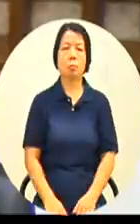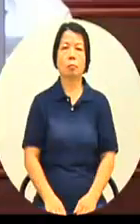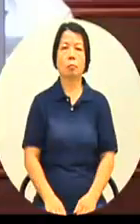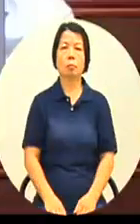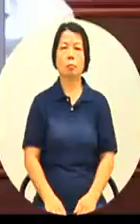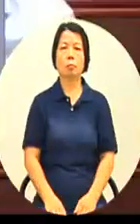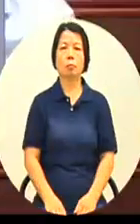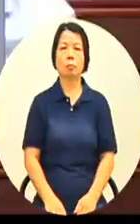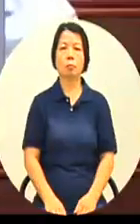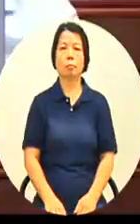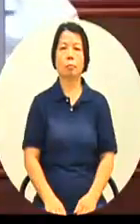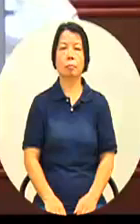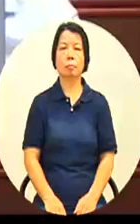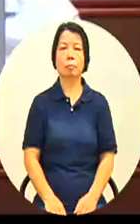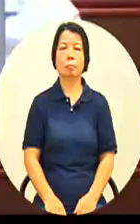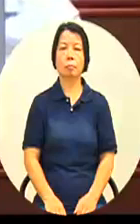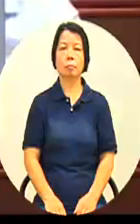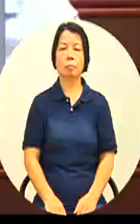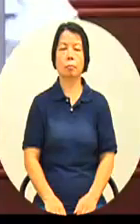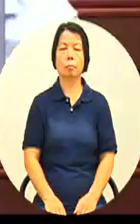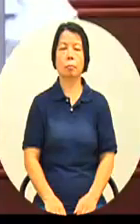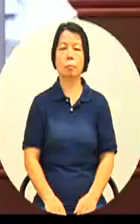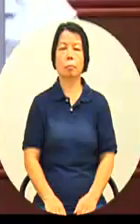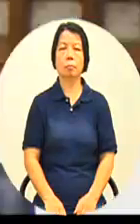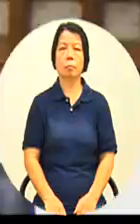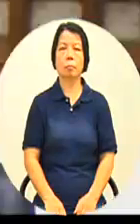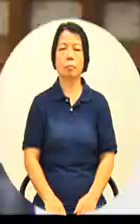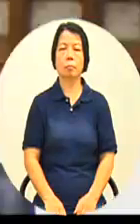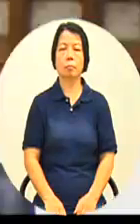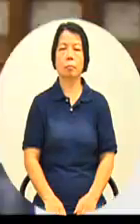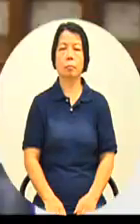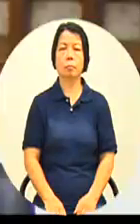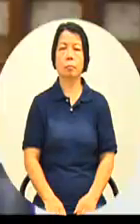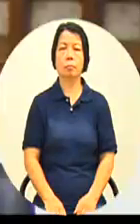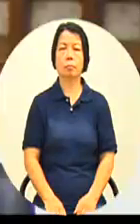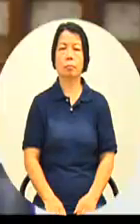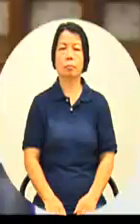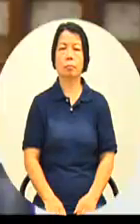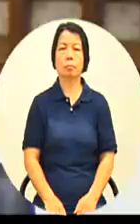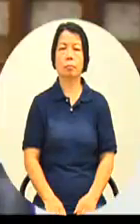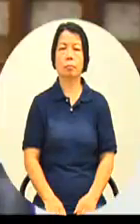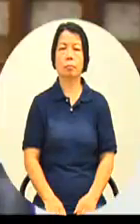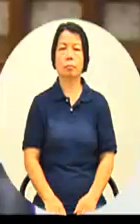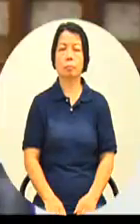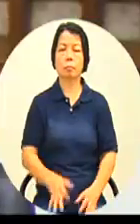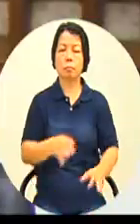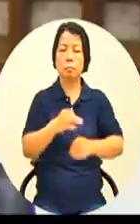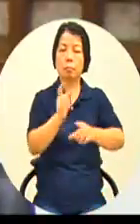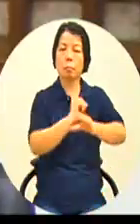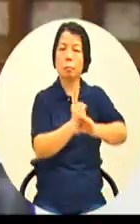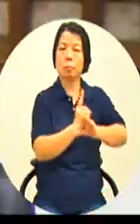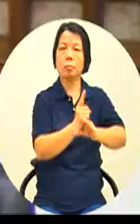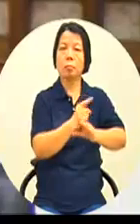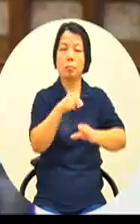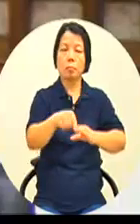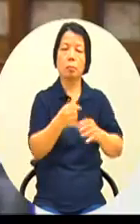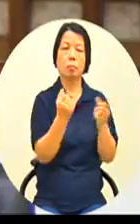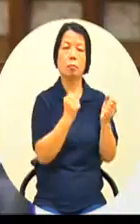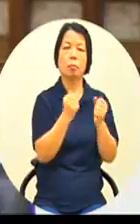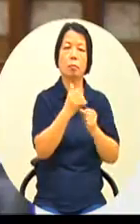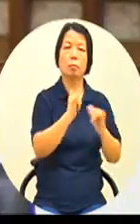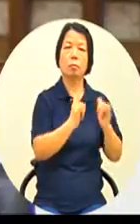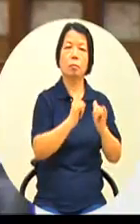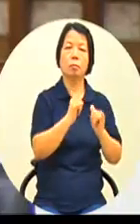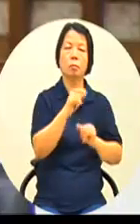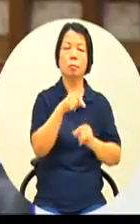一定爱合法的部分，嘿。 来，请教你，咱这个营业车嘛，那个营业车在走的，这司机胖寒多